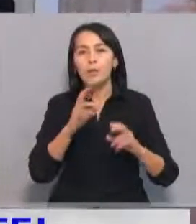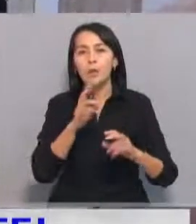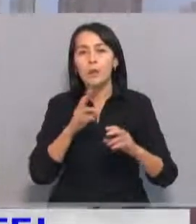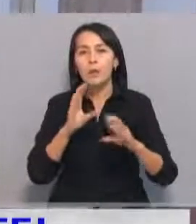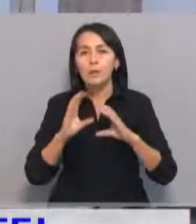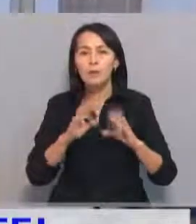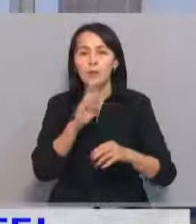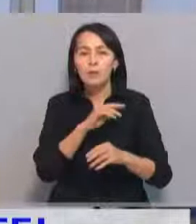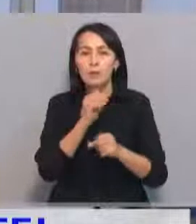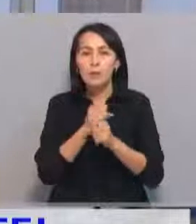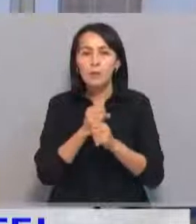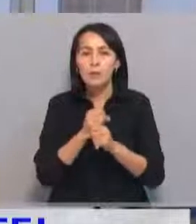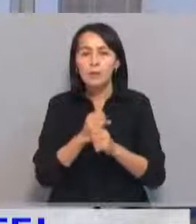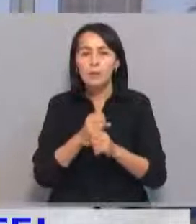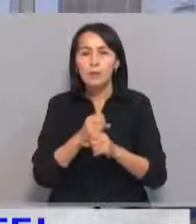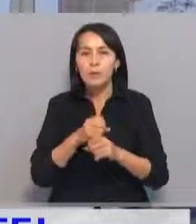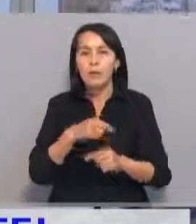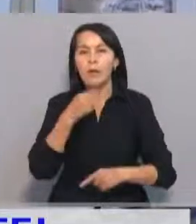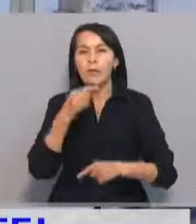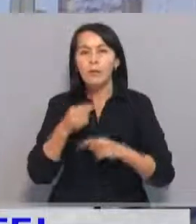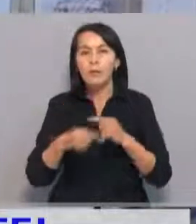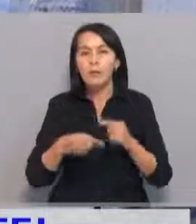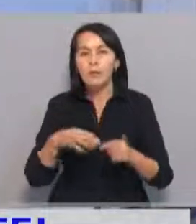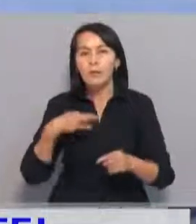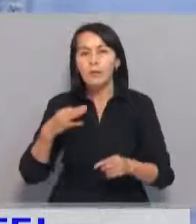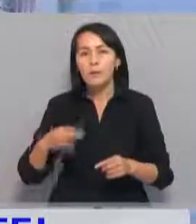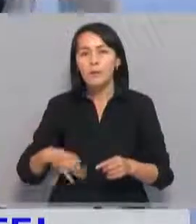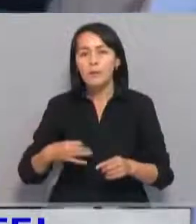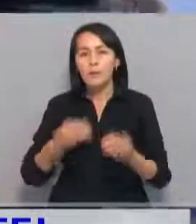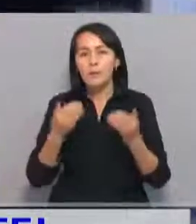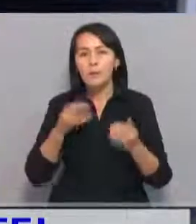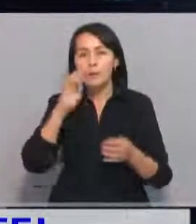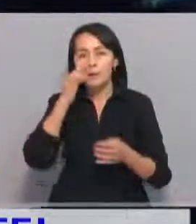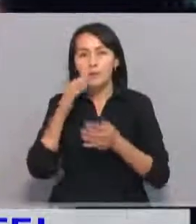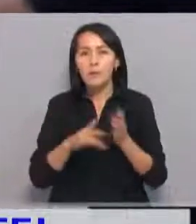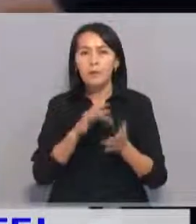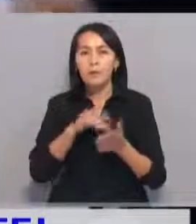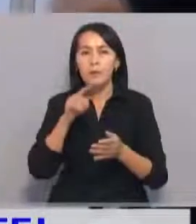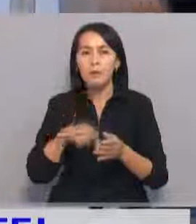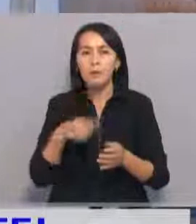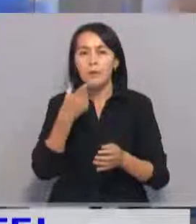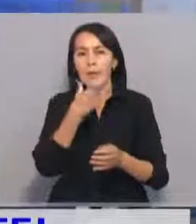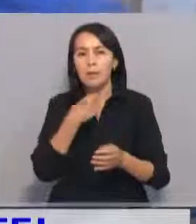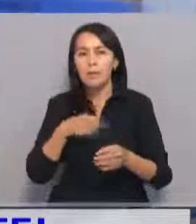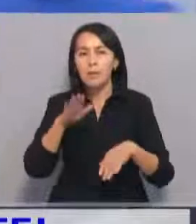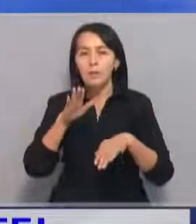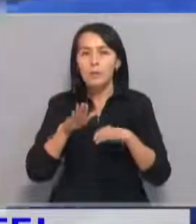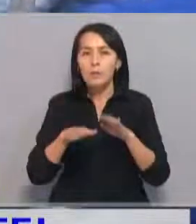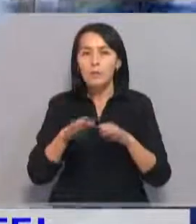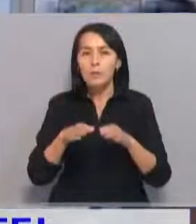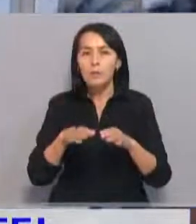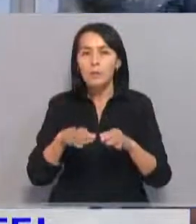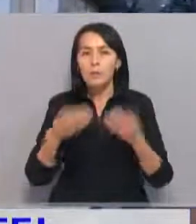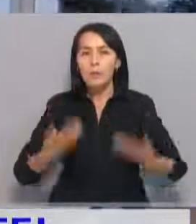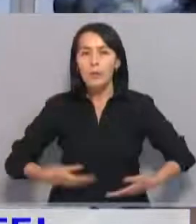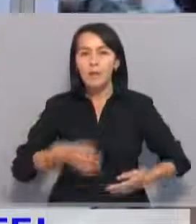беріп жатырмыз, ал немересі болса, бүгін осы Шымқаласында осындай керемет заманауи талабына